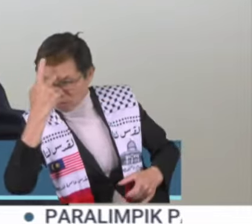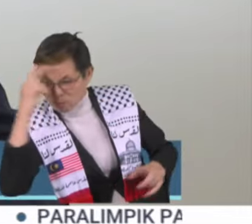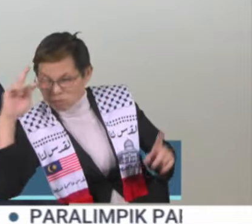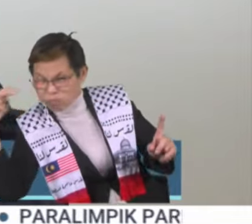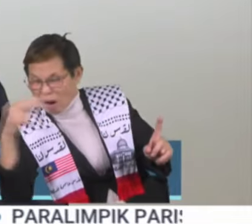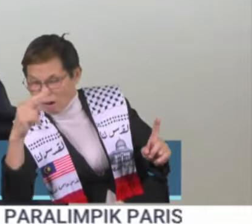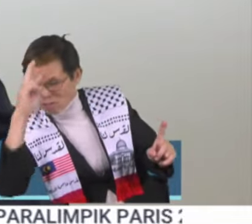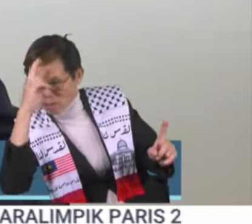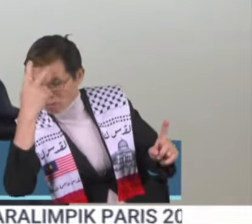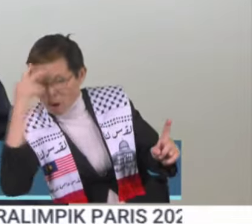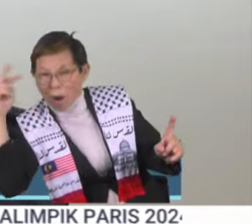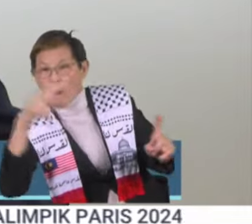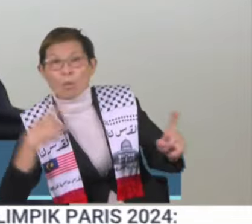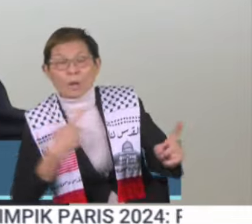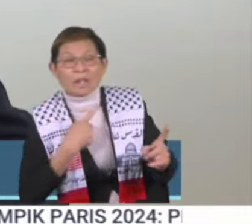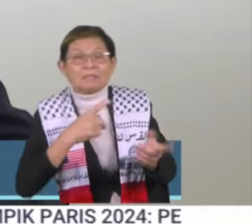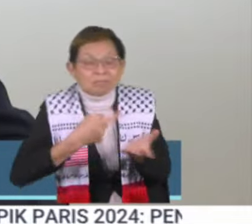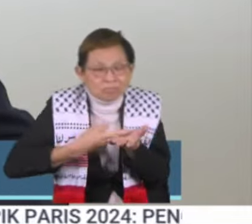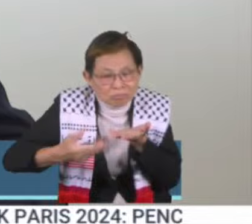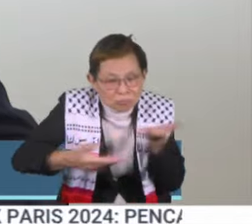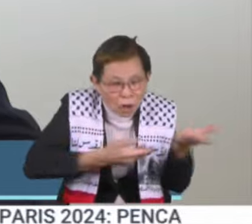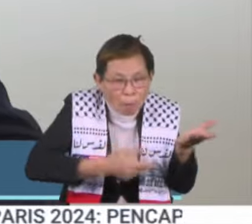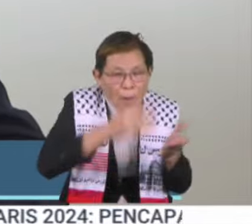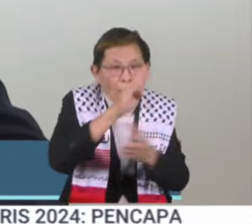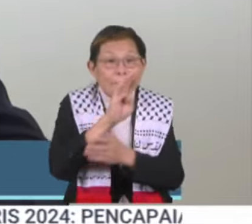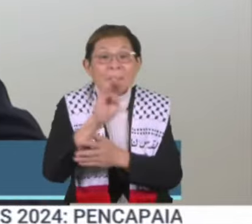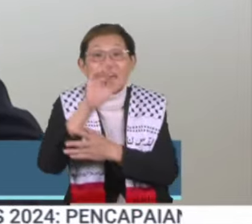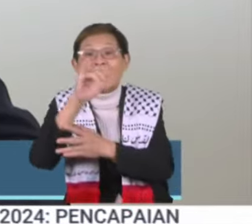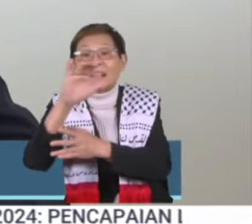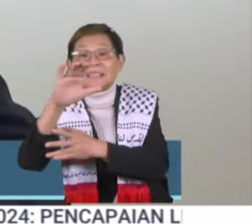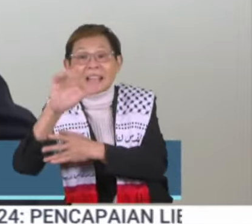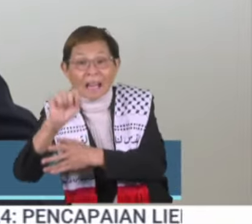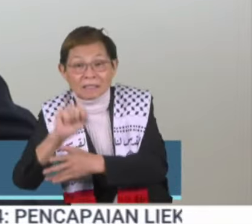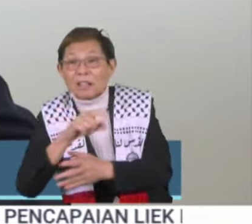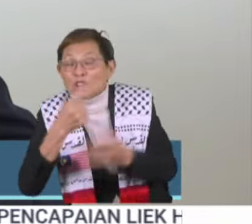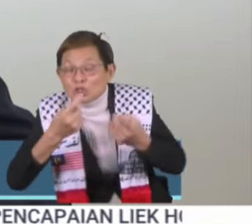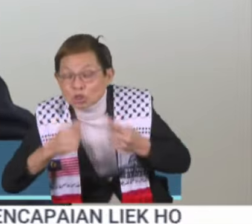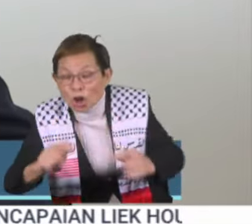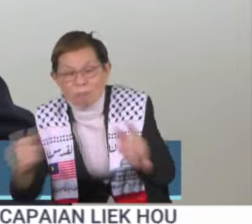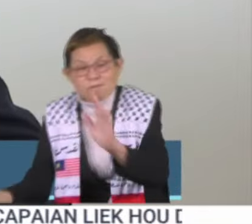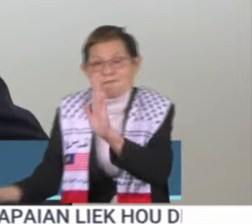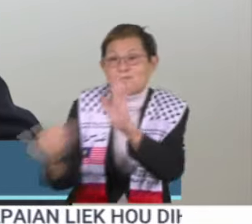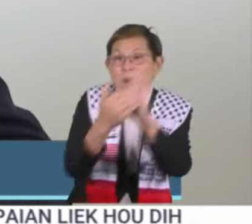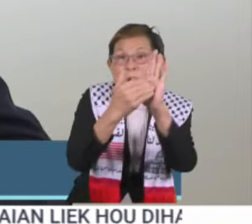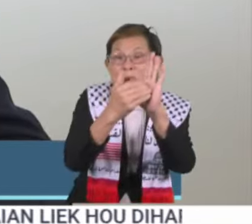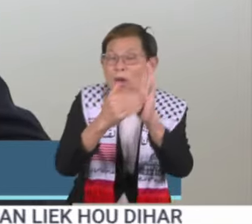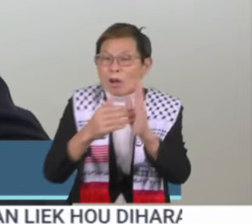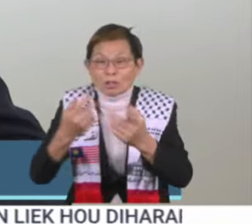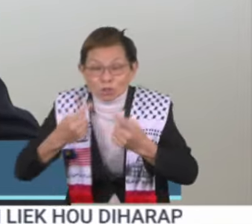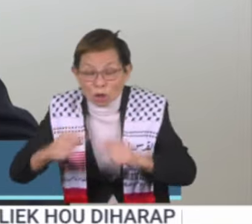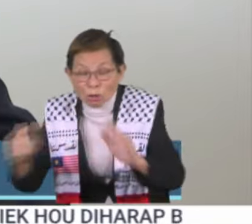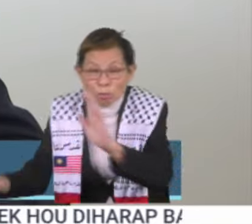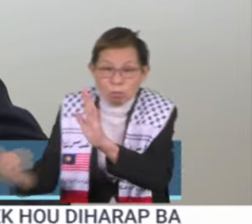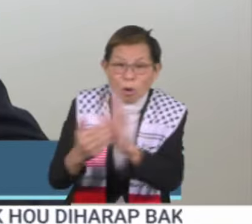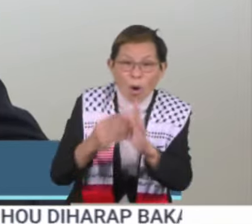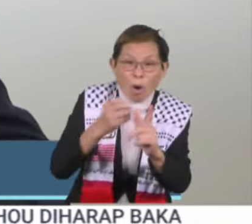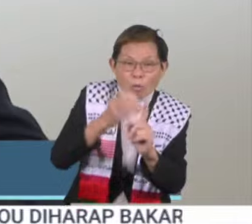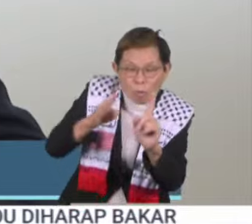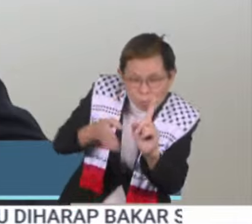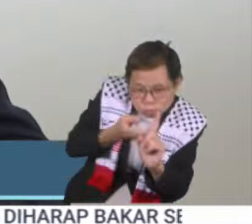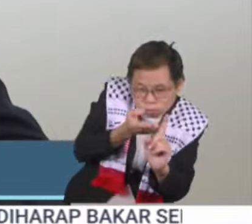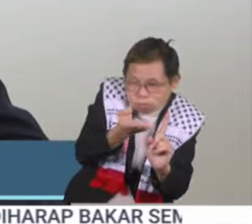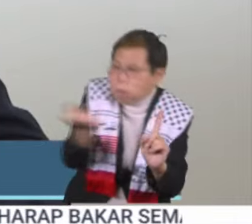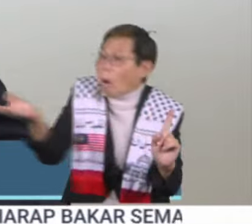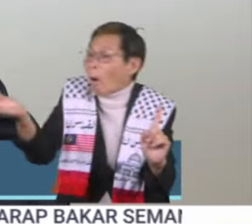when we talk about BRICS is about you know, trying to go against you know, your moving away, shifting